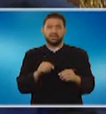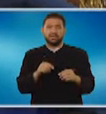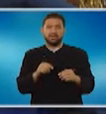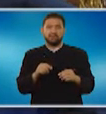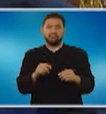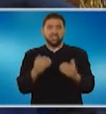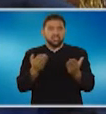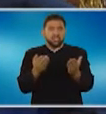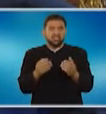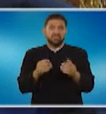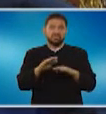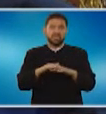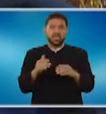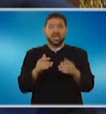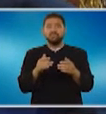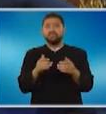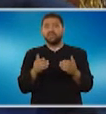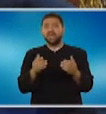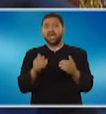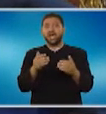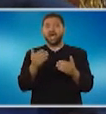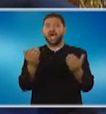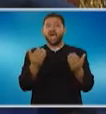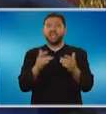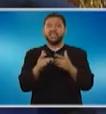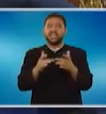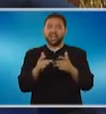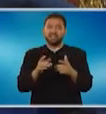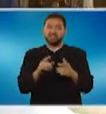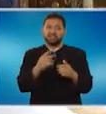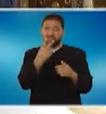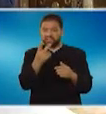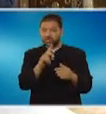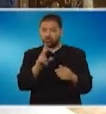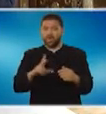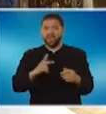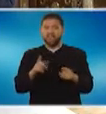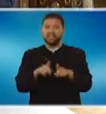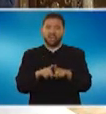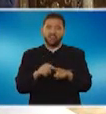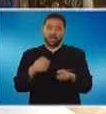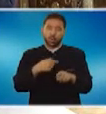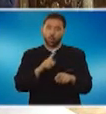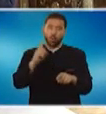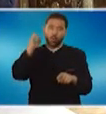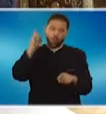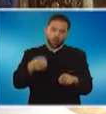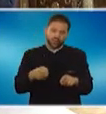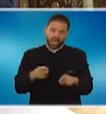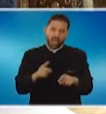lucrurile trebuie gândite cumva echilibrat. Nu condamn, nu neg,